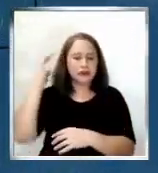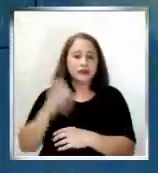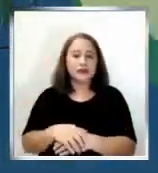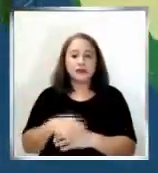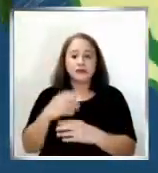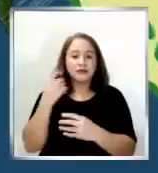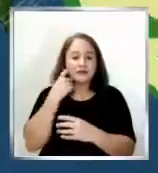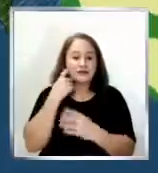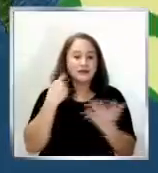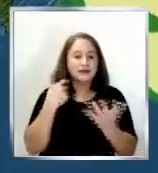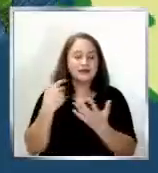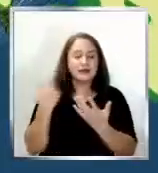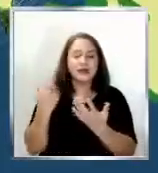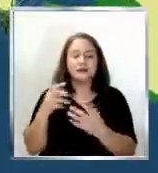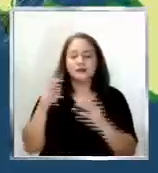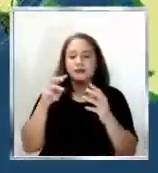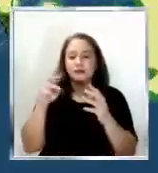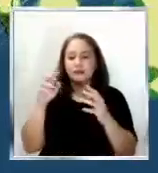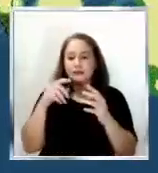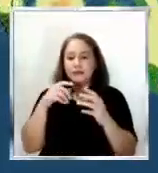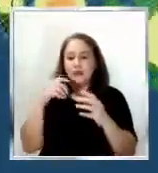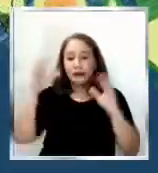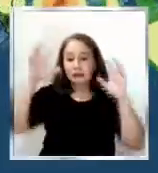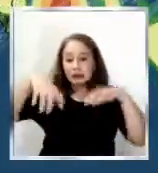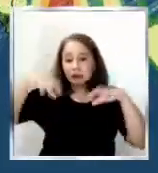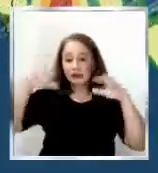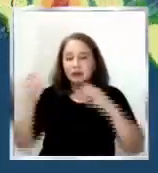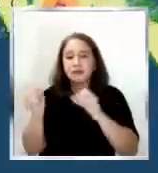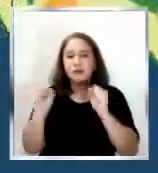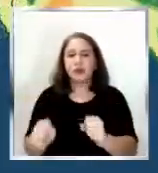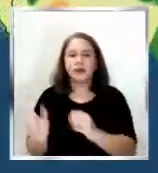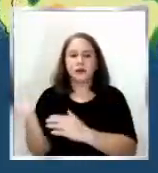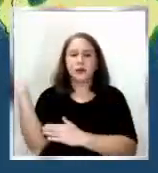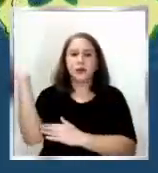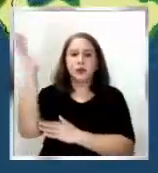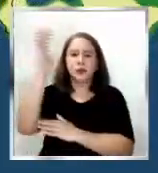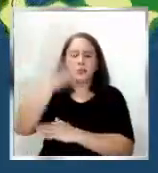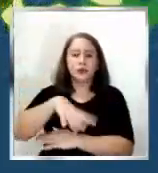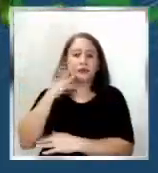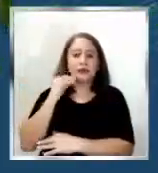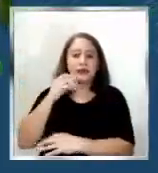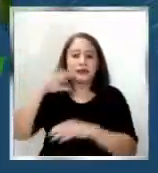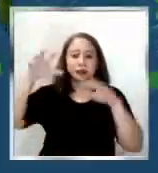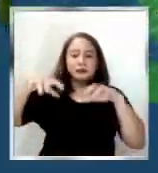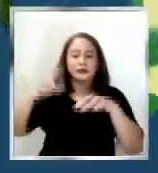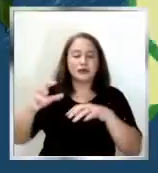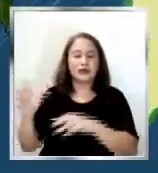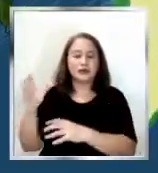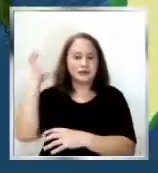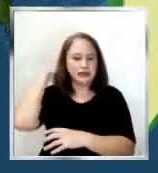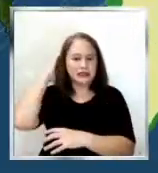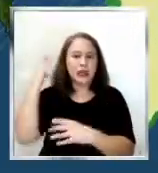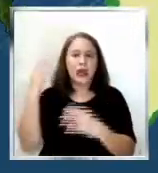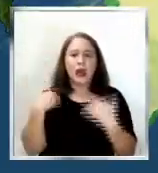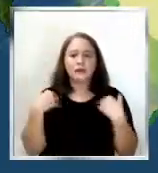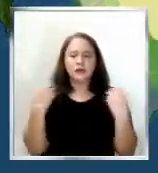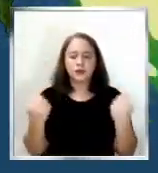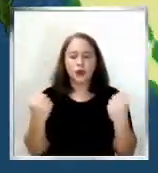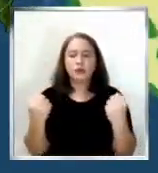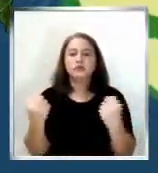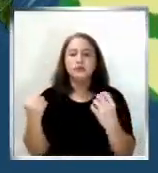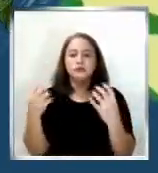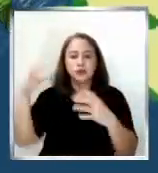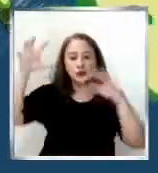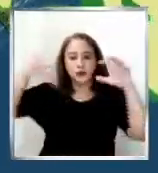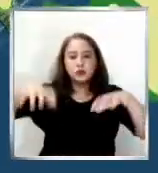ng Metro Weather, maghapon na makakaranas ang pag-ulan ng buong Mindanao at may mga malalakas na ulan, lalong-lalo na sa hapon,